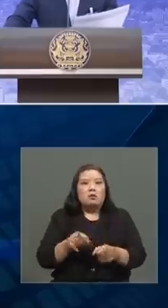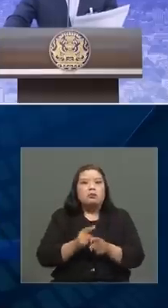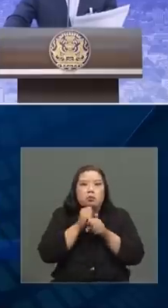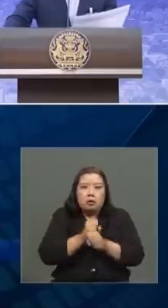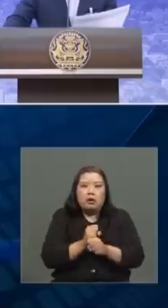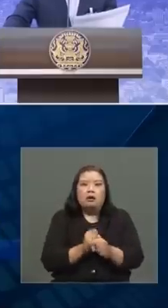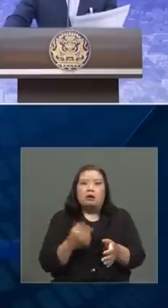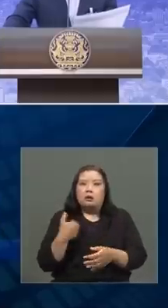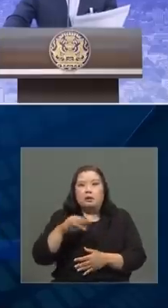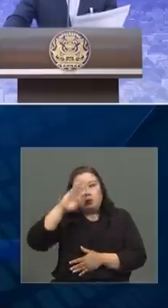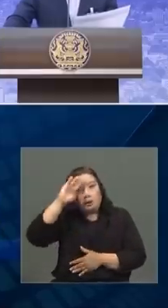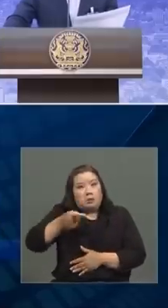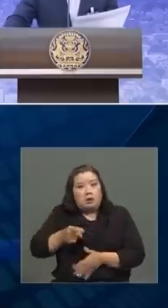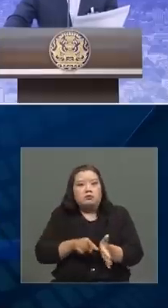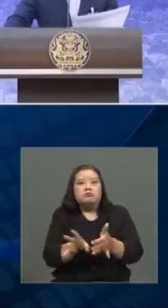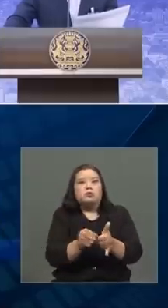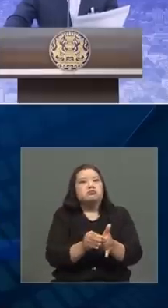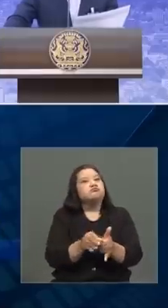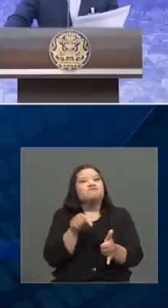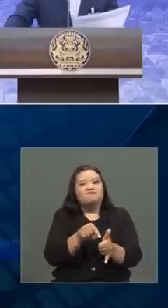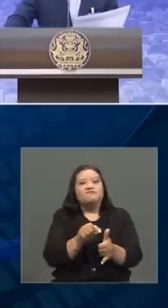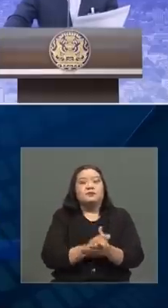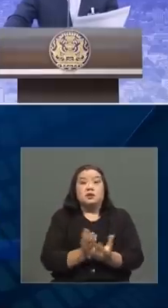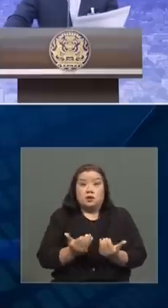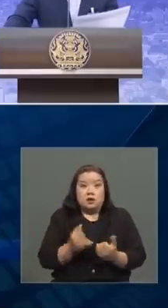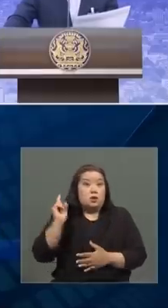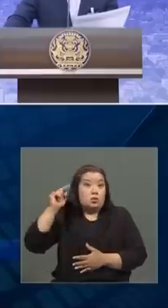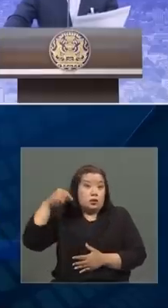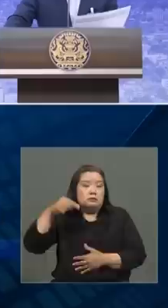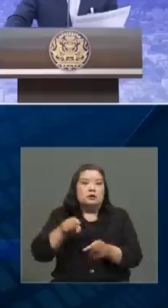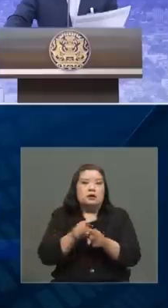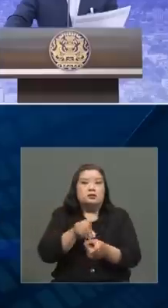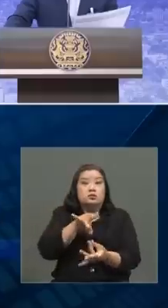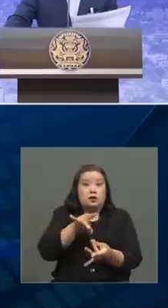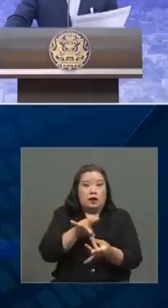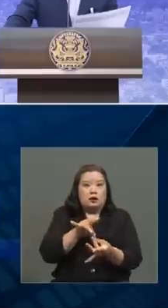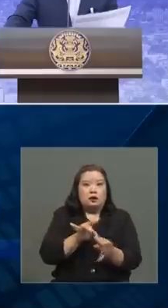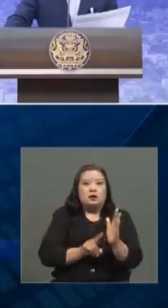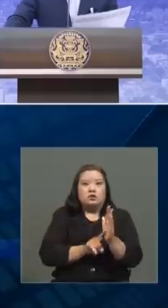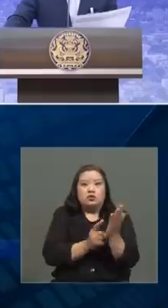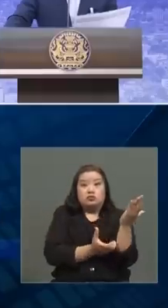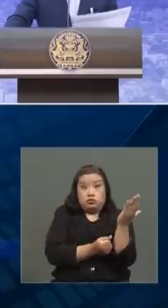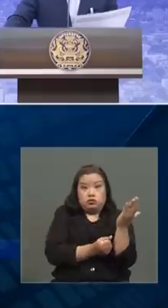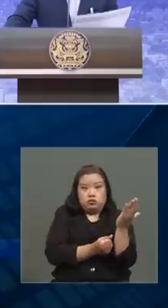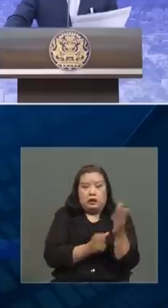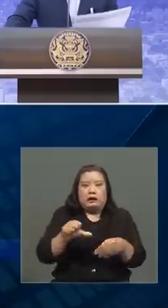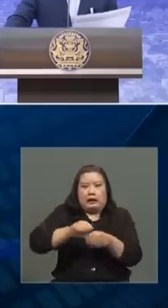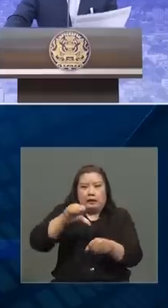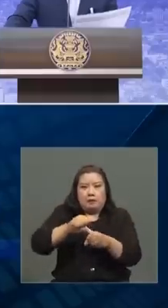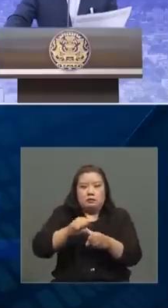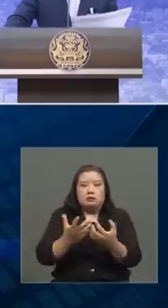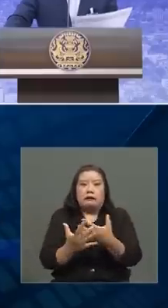ที่133หญิงไทยอายุ 62ปีอยู่สุโขทัยมีความดันโลหิตสูงและก็ไขมันในเลือดสูง